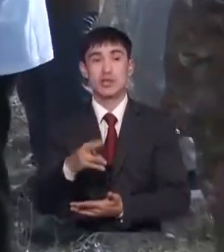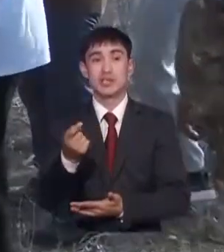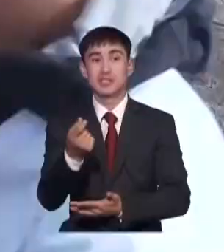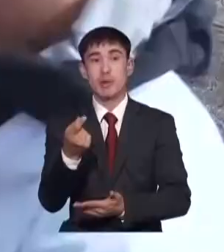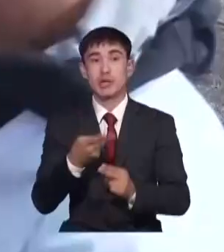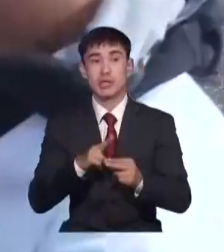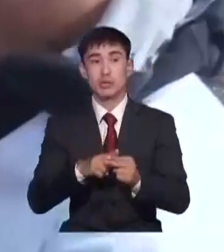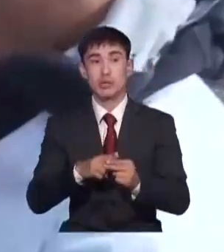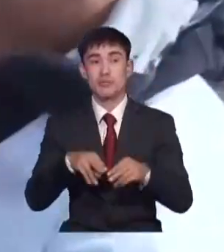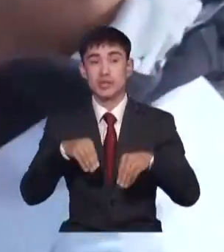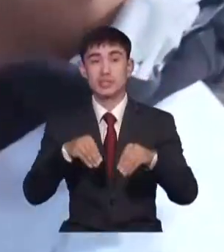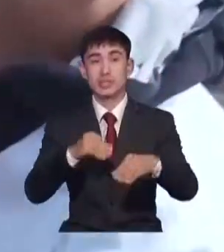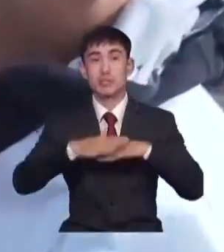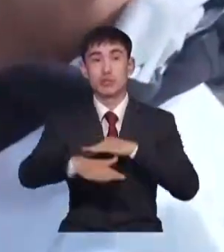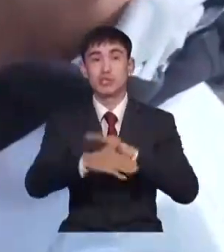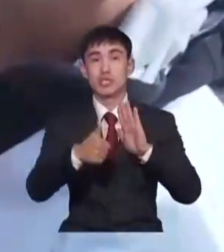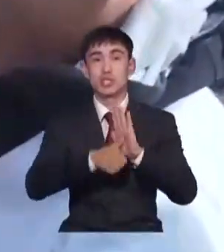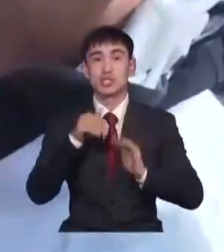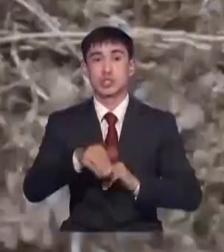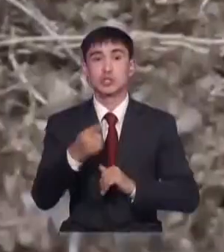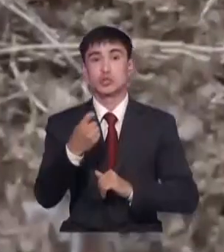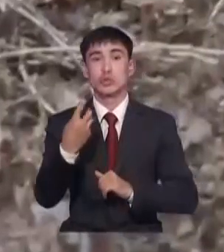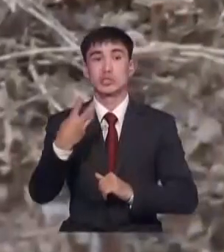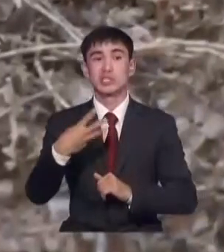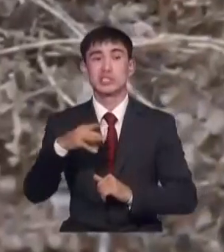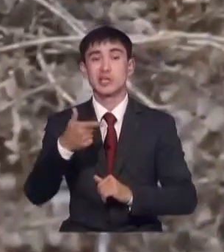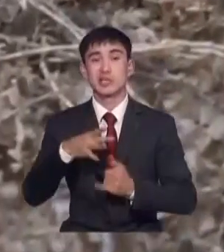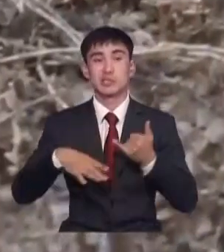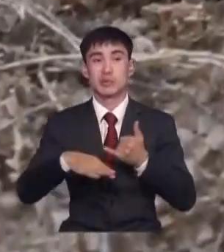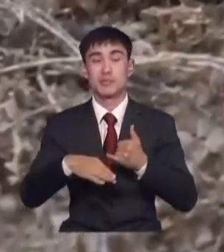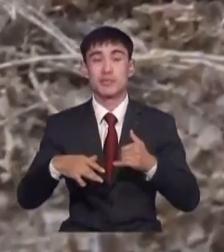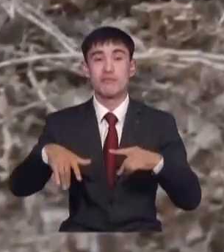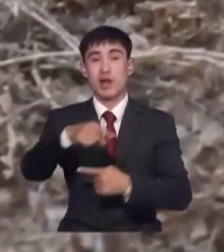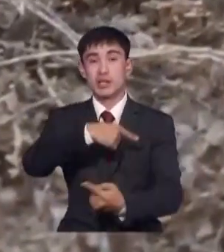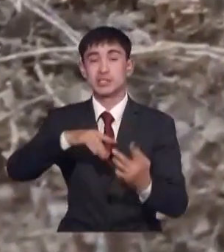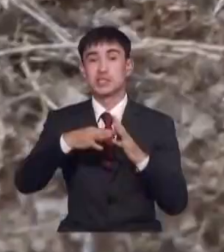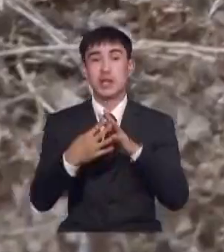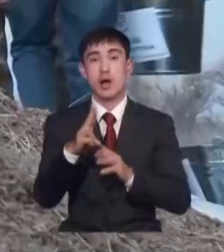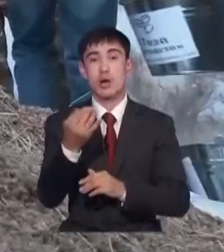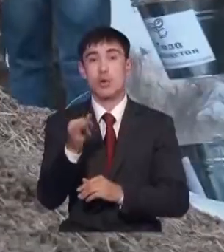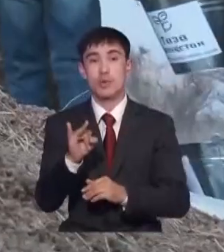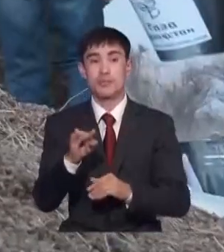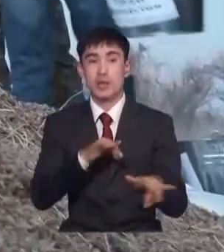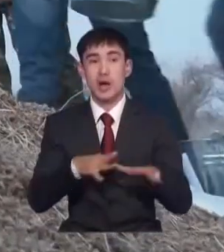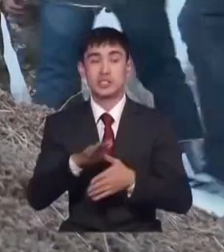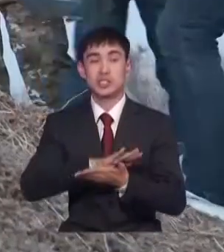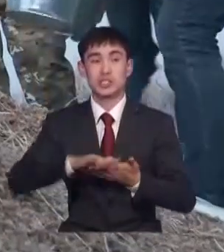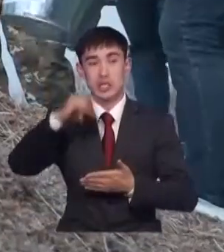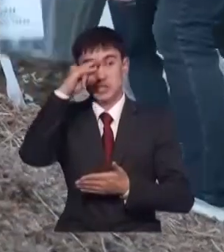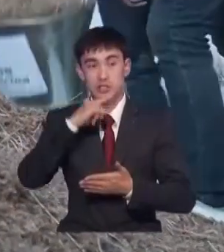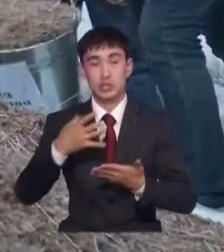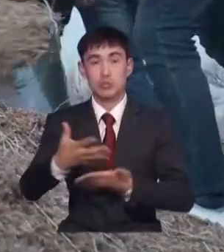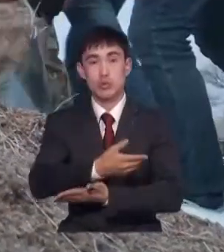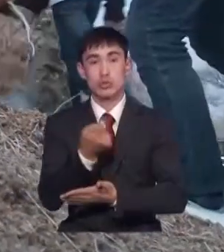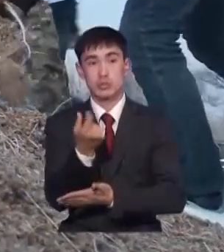семян, которые засеют на площади 6130 гектаров в окрестностях села Корой. В рамках акции «Чистый Казахстан» к